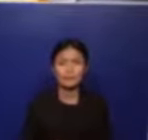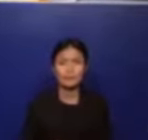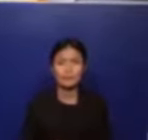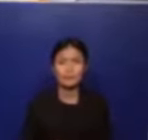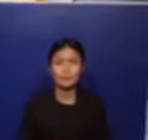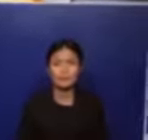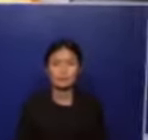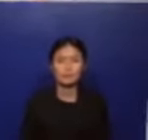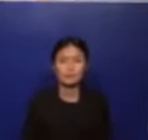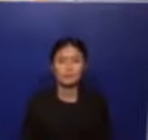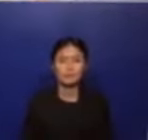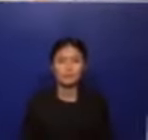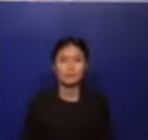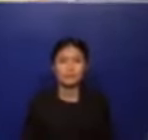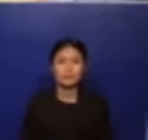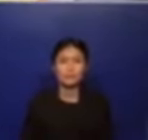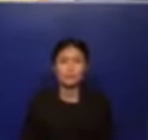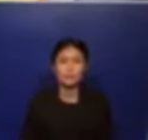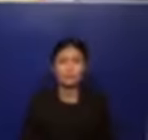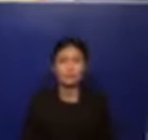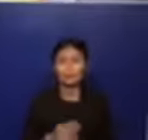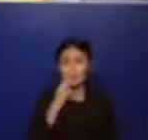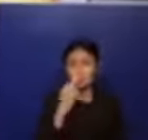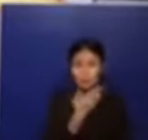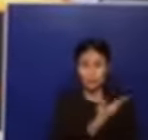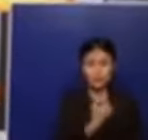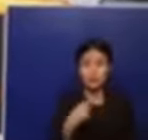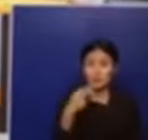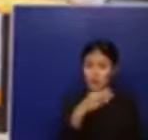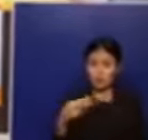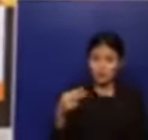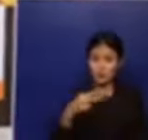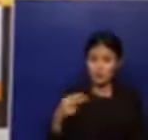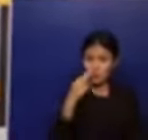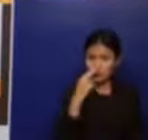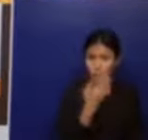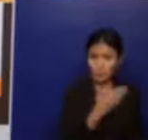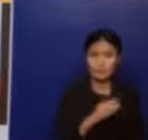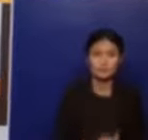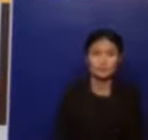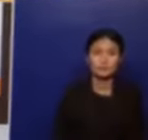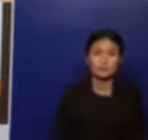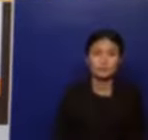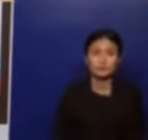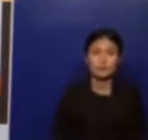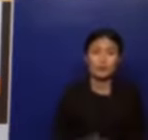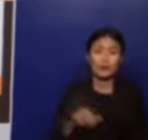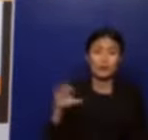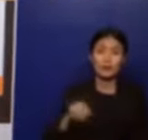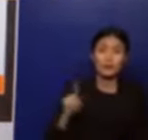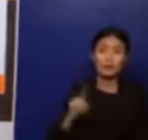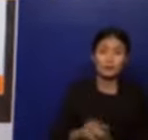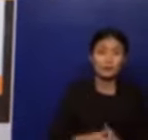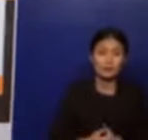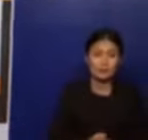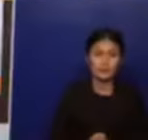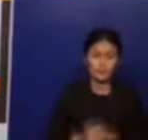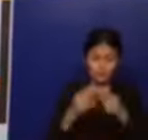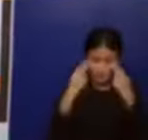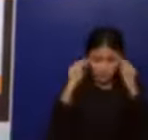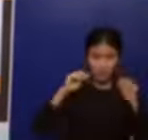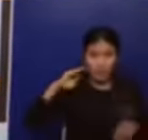ขอสไลด์ถัดไปค่ะข้อความที่สไลด์นี้นะคะท่านประธานเป็นข้อความที่คัดมาจากคำให้การของพลเอกประยุ